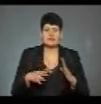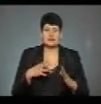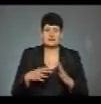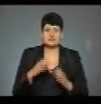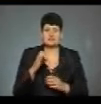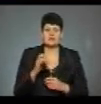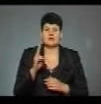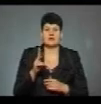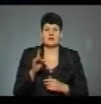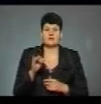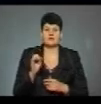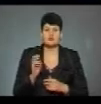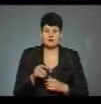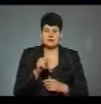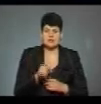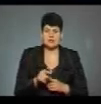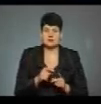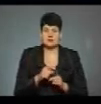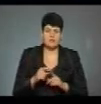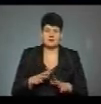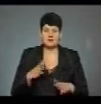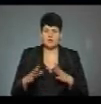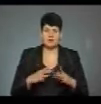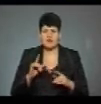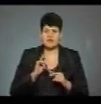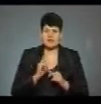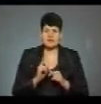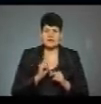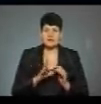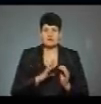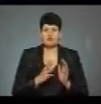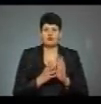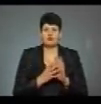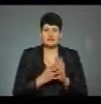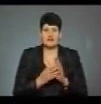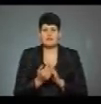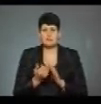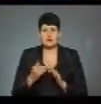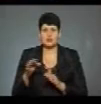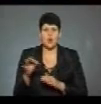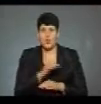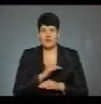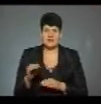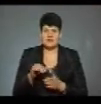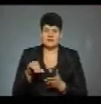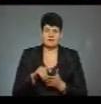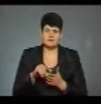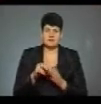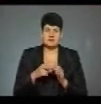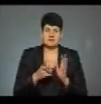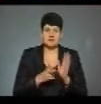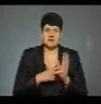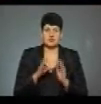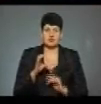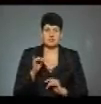Світлана Кравчук. За її словами, тренувальних заїздів було 9 перед офіційним виступом Юліанни 17